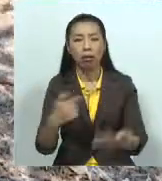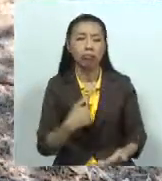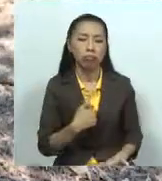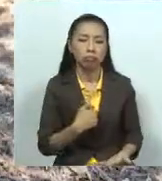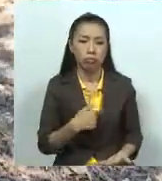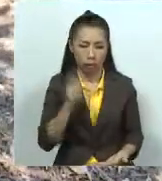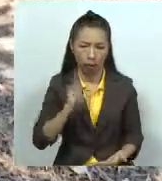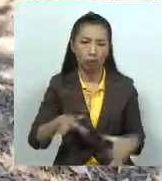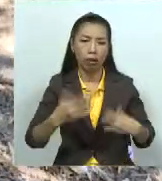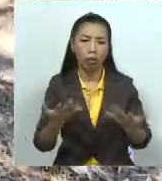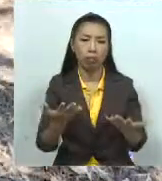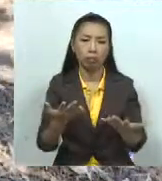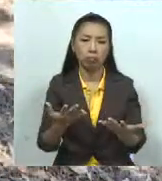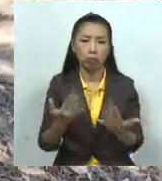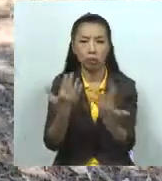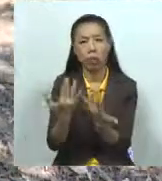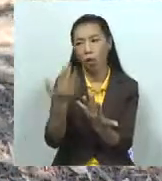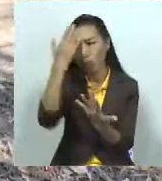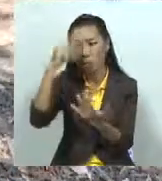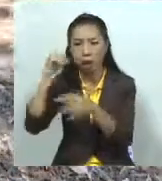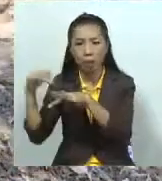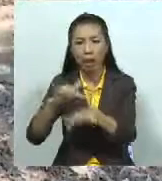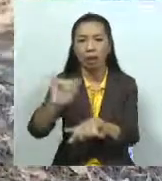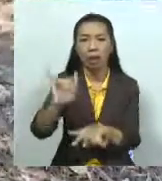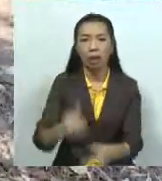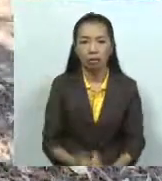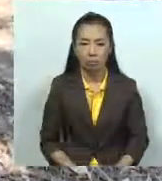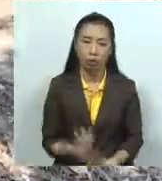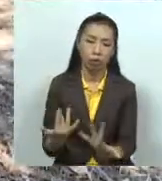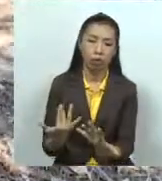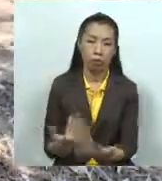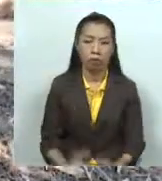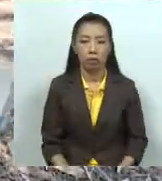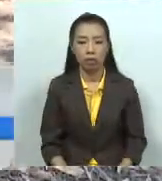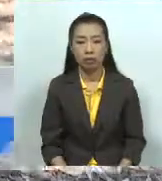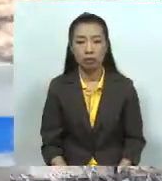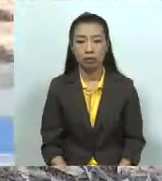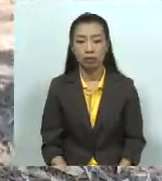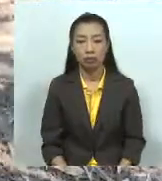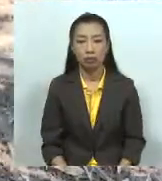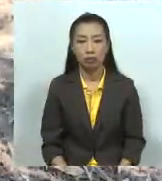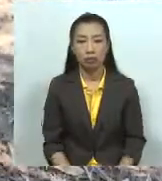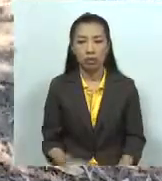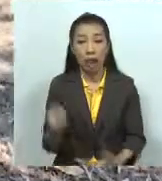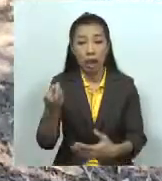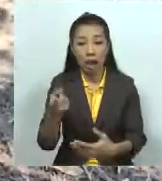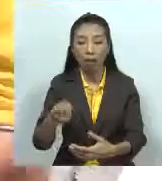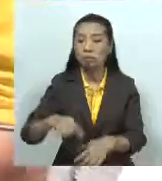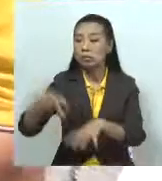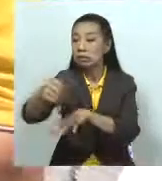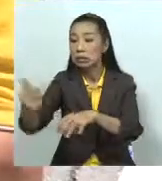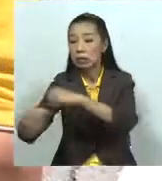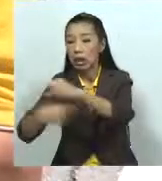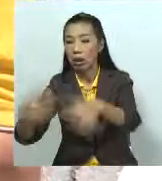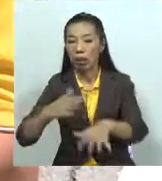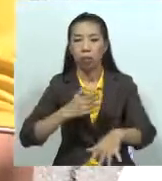รอทั้งหน้าจะพอแหละข้างหน้ามันพอเมื่อไหร่แล้วก็รอเขาแต่ได้ก็เกี่ยวช้าหน่อย